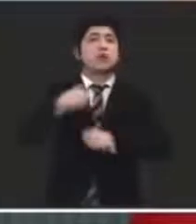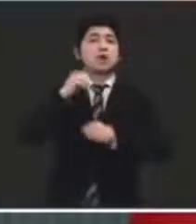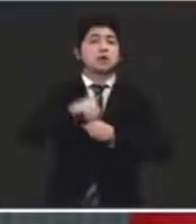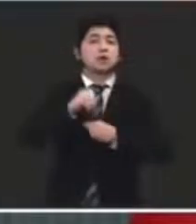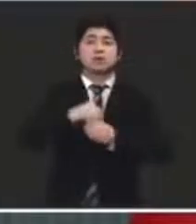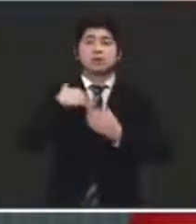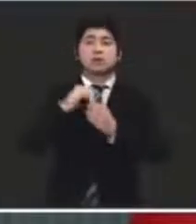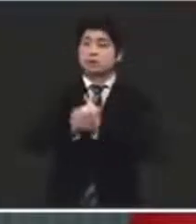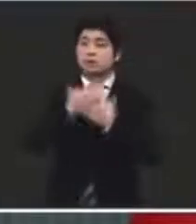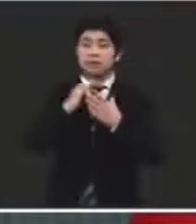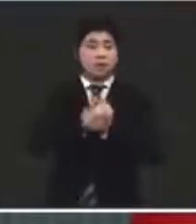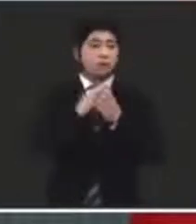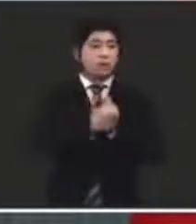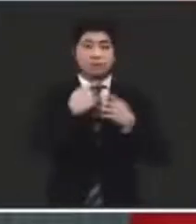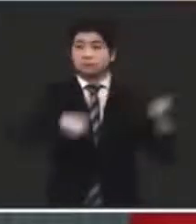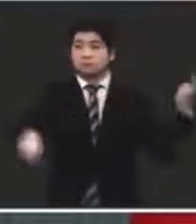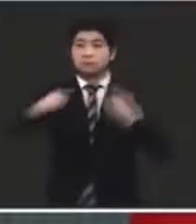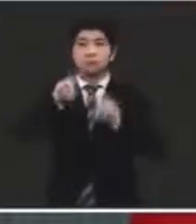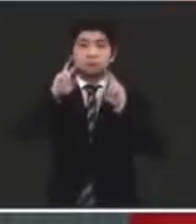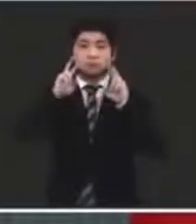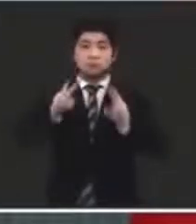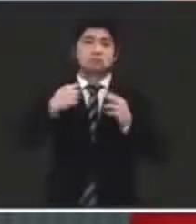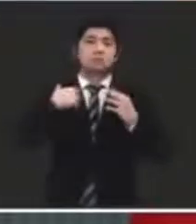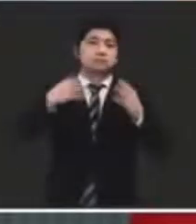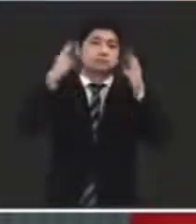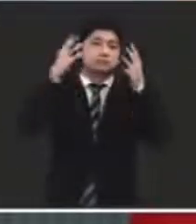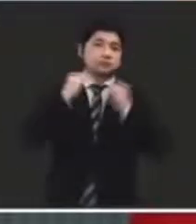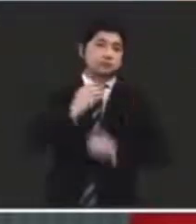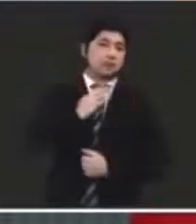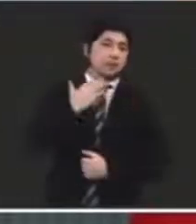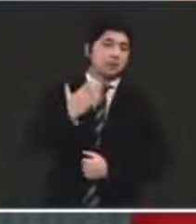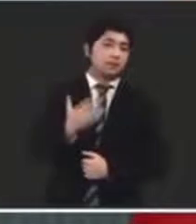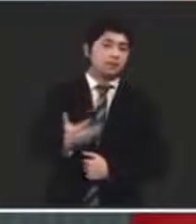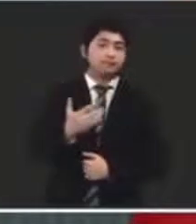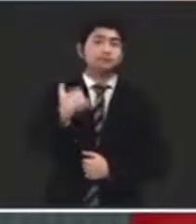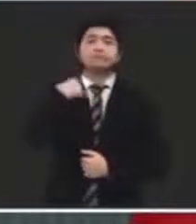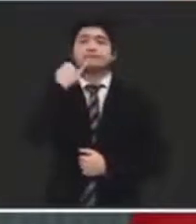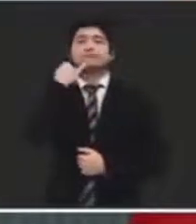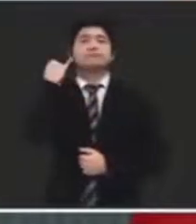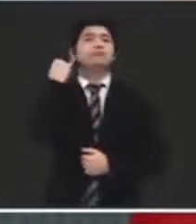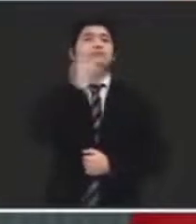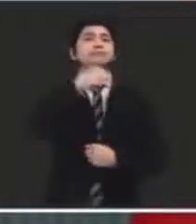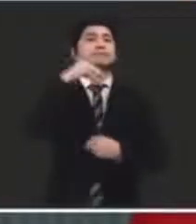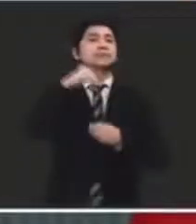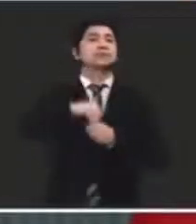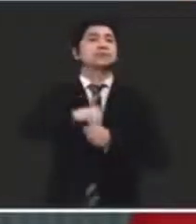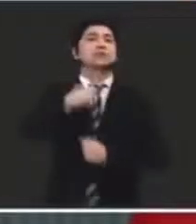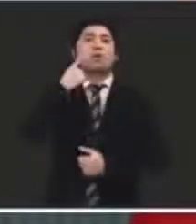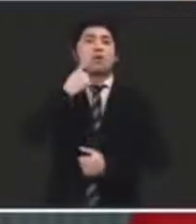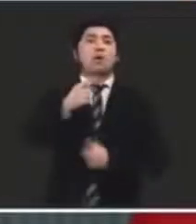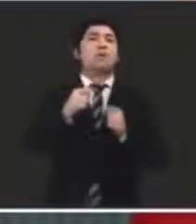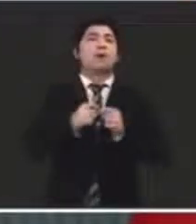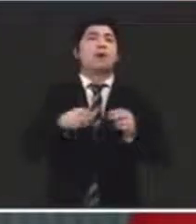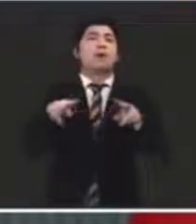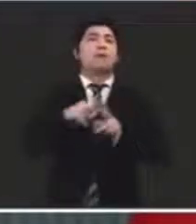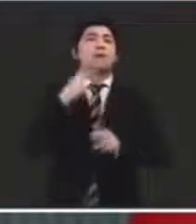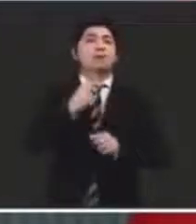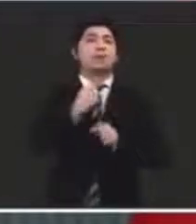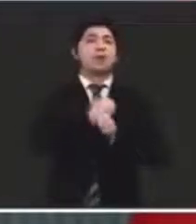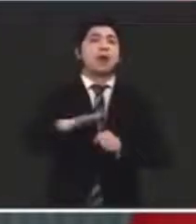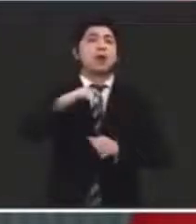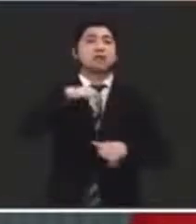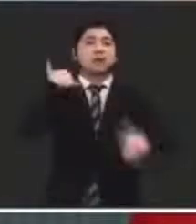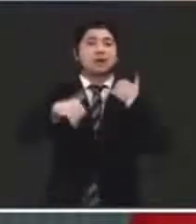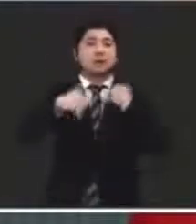takdirle karşılandığını müşahede ettik ziyaretimiz vesilesiyle Birleşmiş Milletler gelen